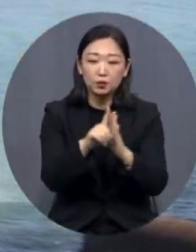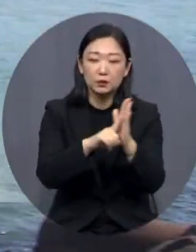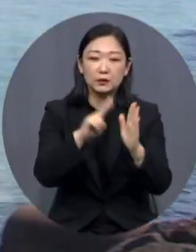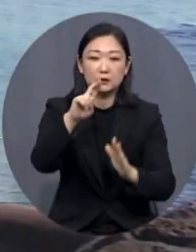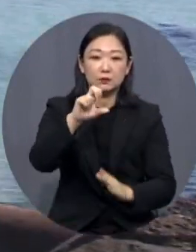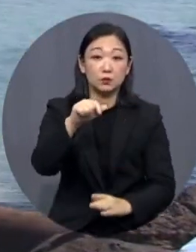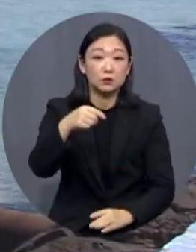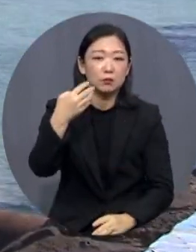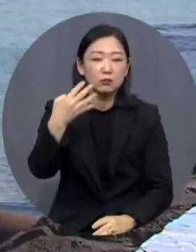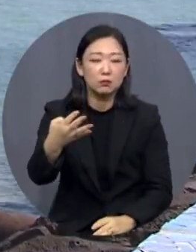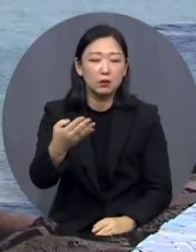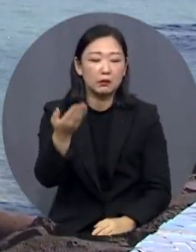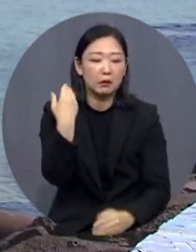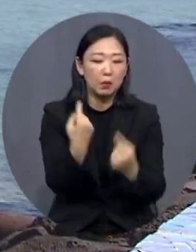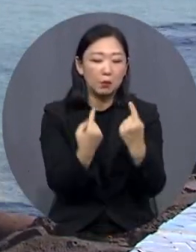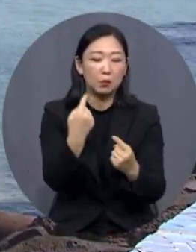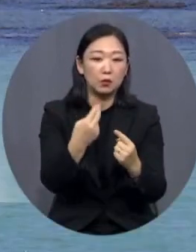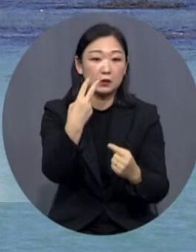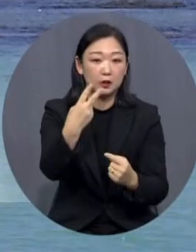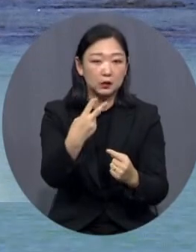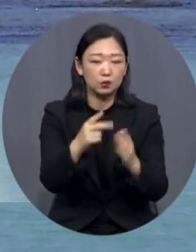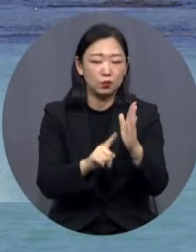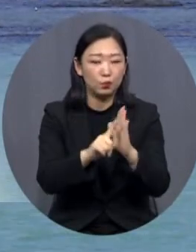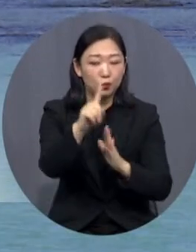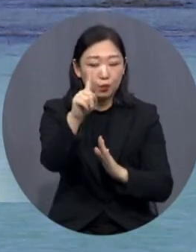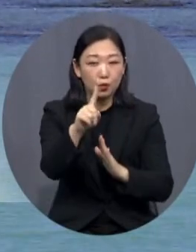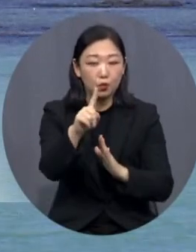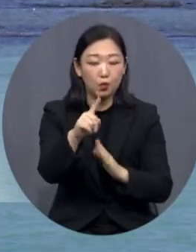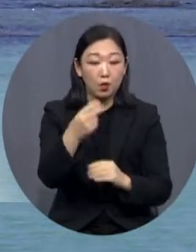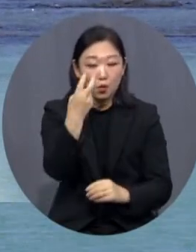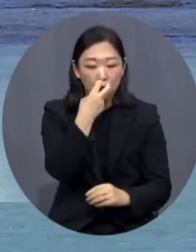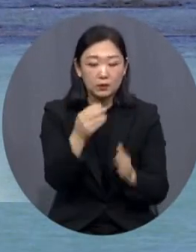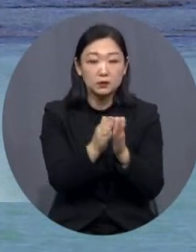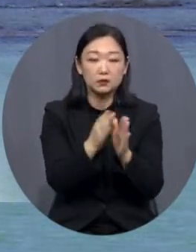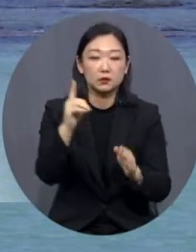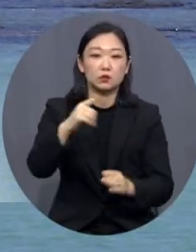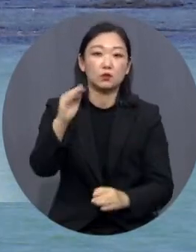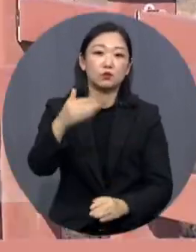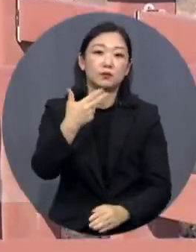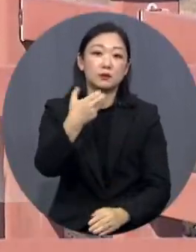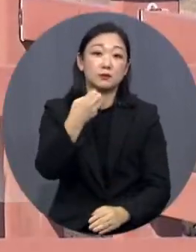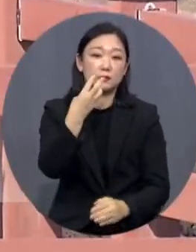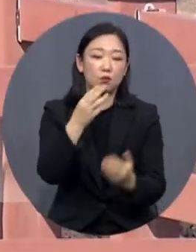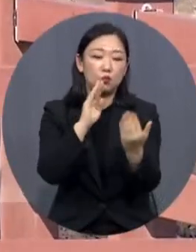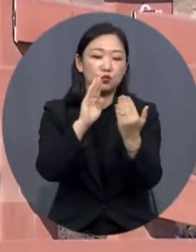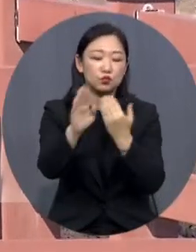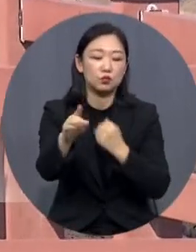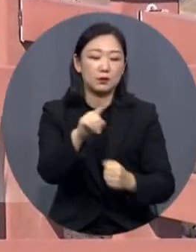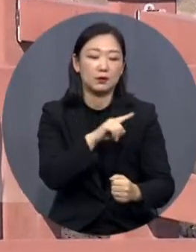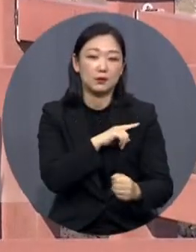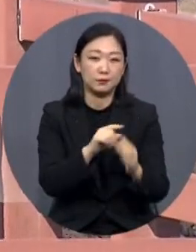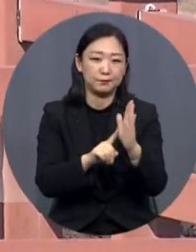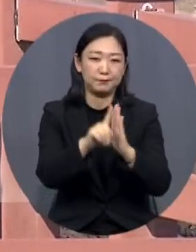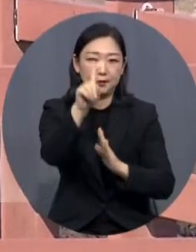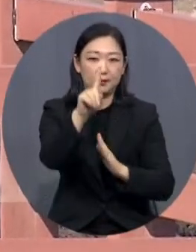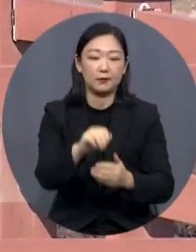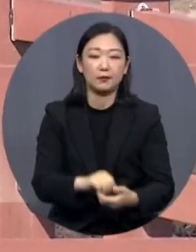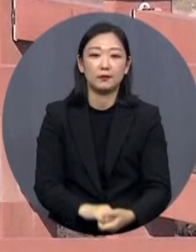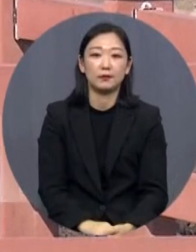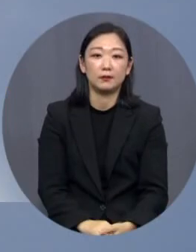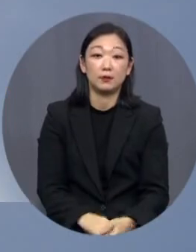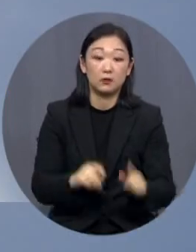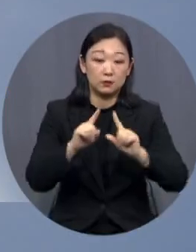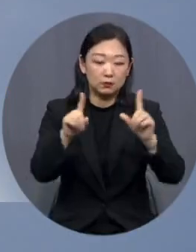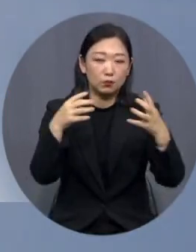25.4 평년보다 2도 높고 평균 기온 관측을 시작한 1973년 이후 가장 높았습니다